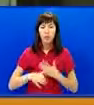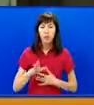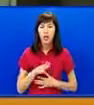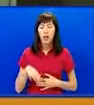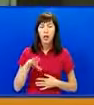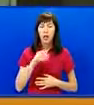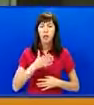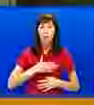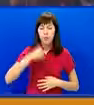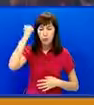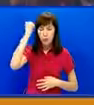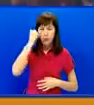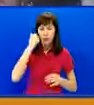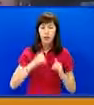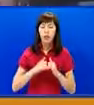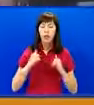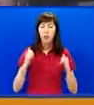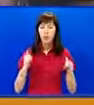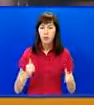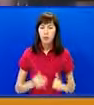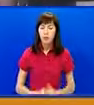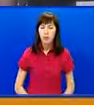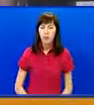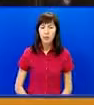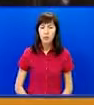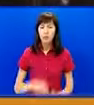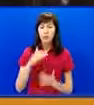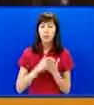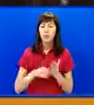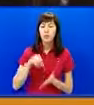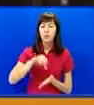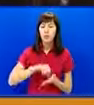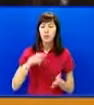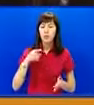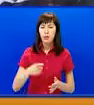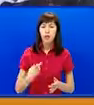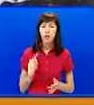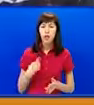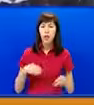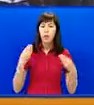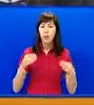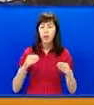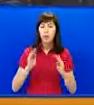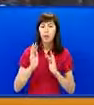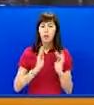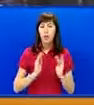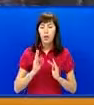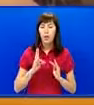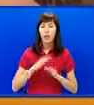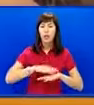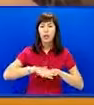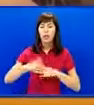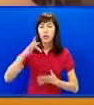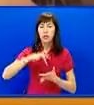нас всех. Спасибо огромное. В концерте приняли участие около 1000 мастеров искусств и культуры. На сцене